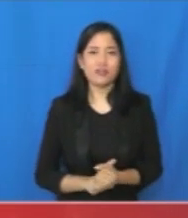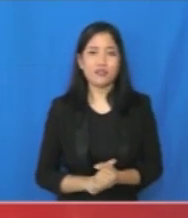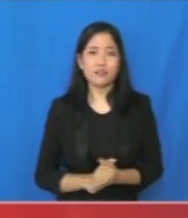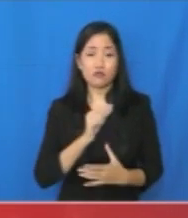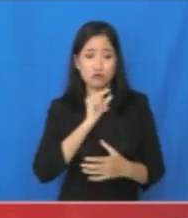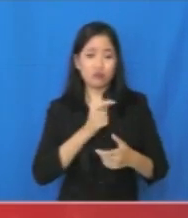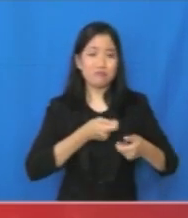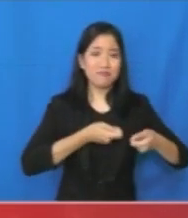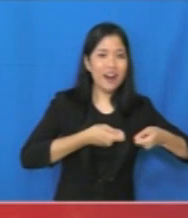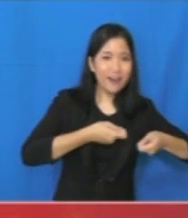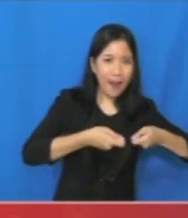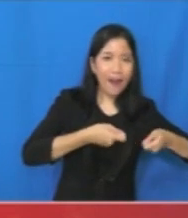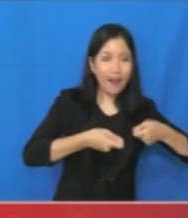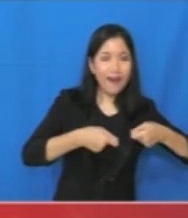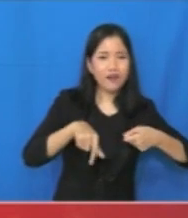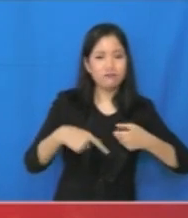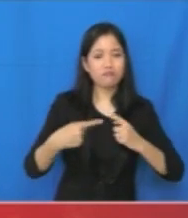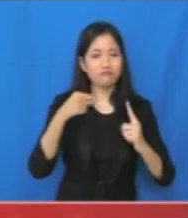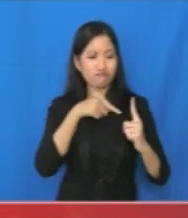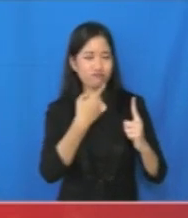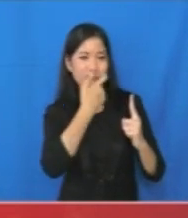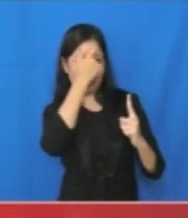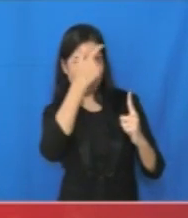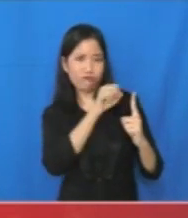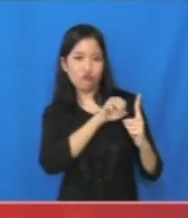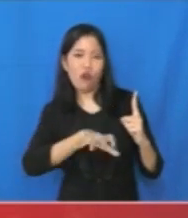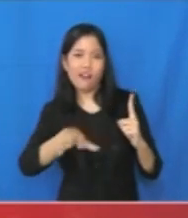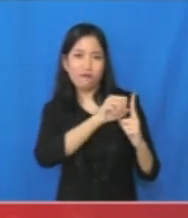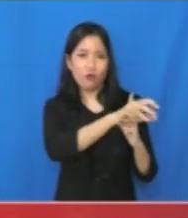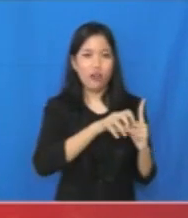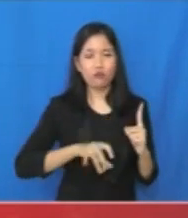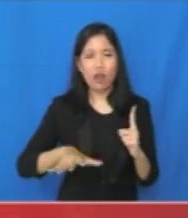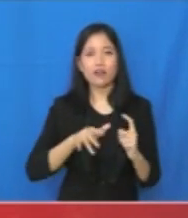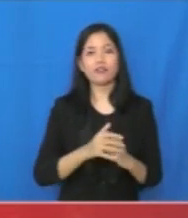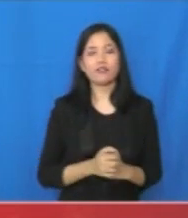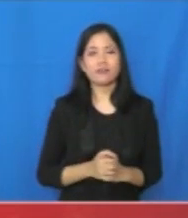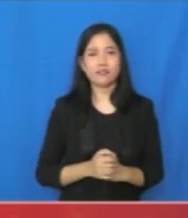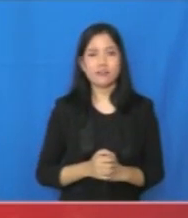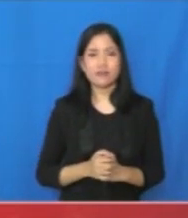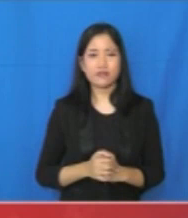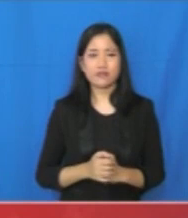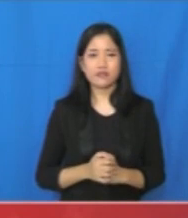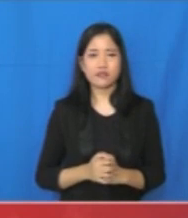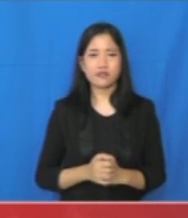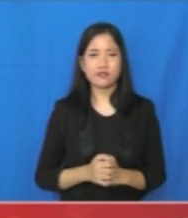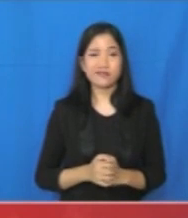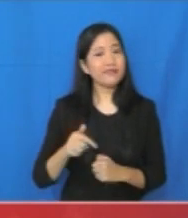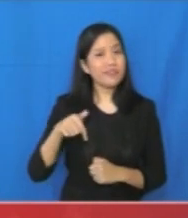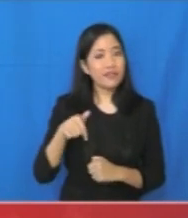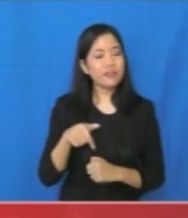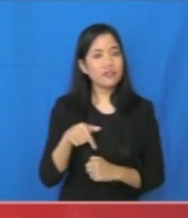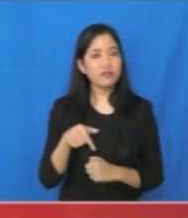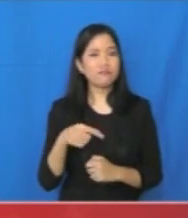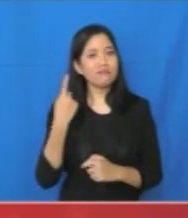pengendalian penularan kopik 19 ini saat ini dirasa perlu